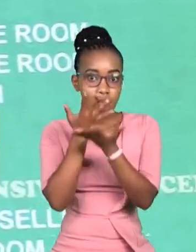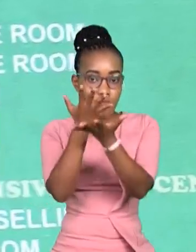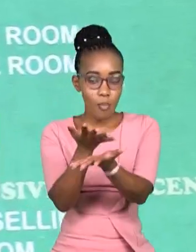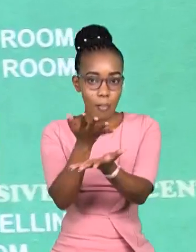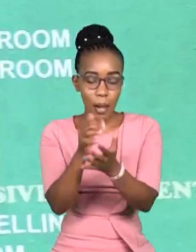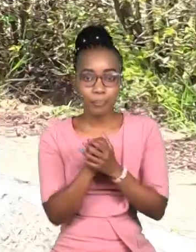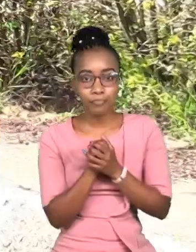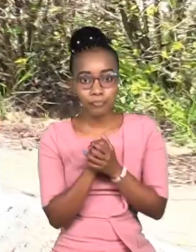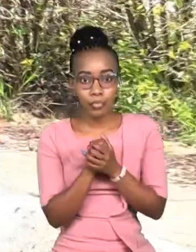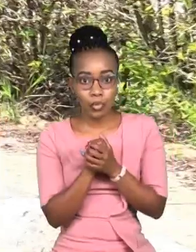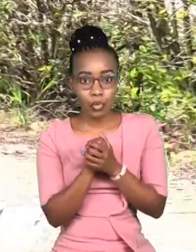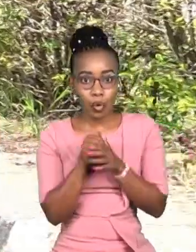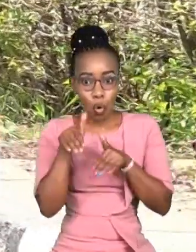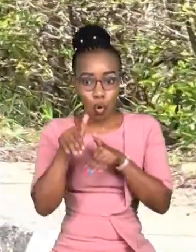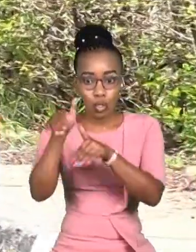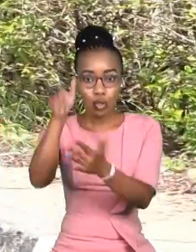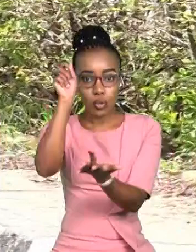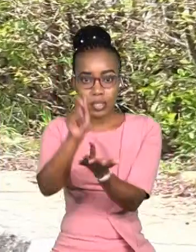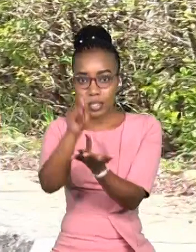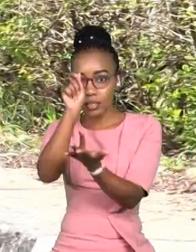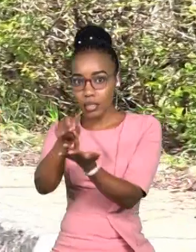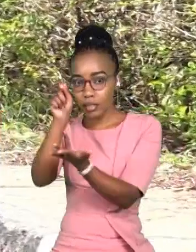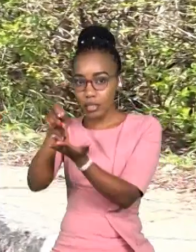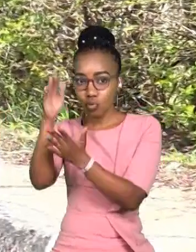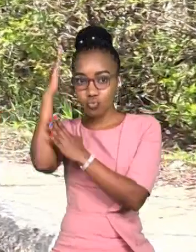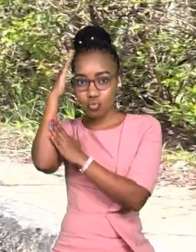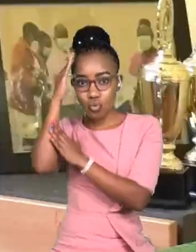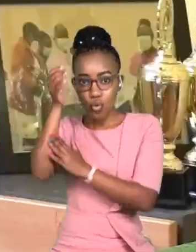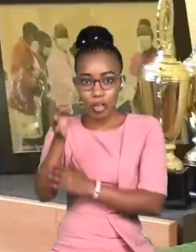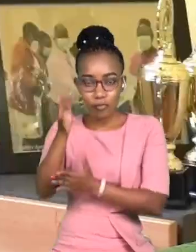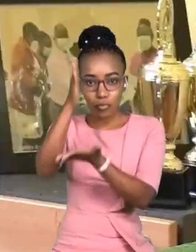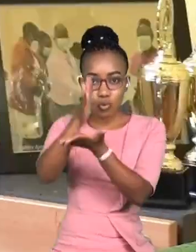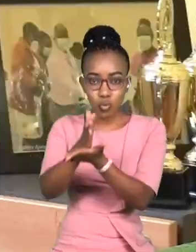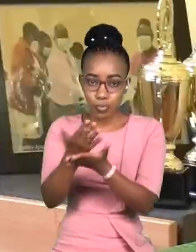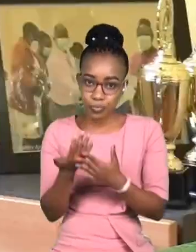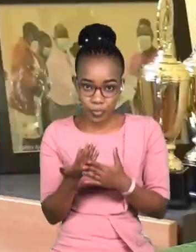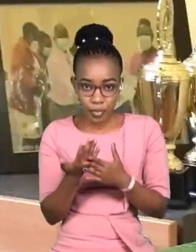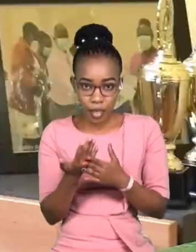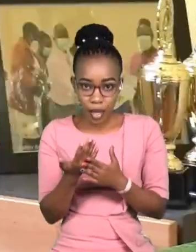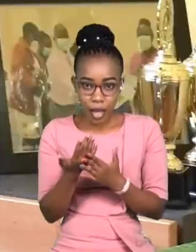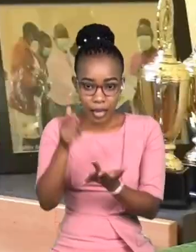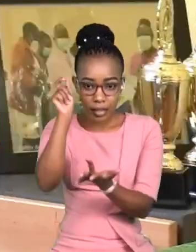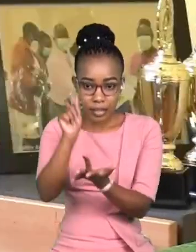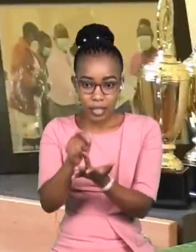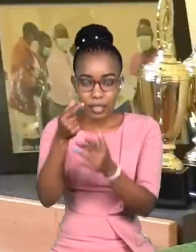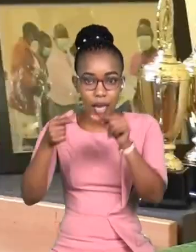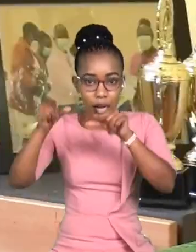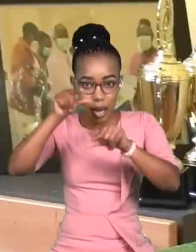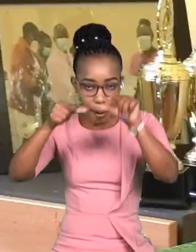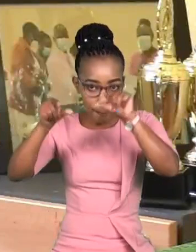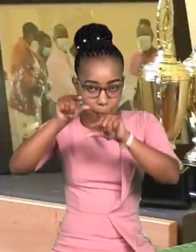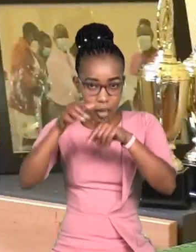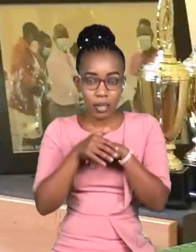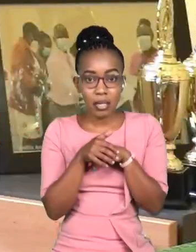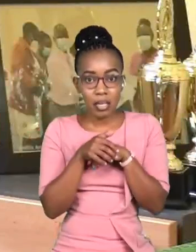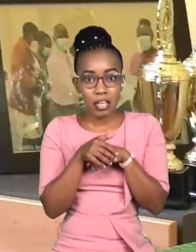kuwa tayari wanaendesha vipimo kutathmini ukweli wa madai haya. They will do some lab tests in regard to that, and they, if